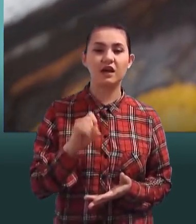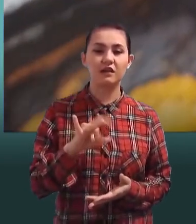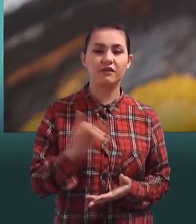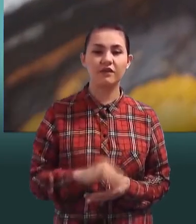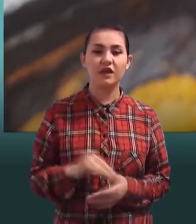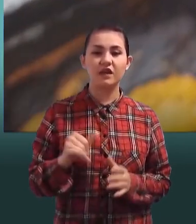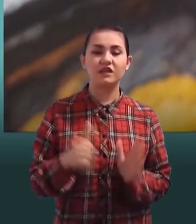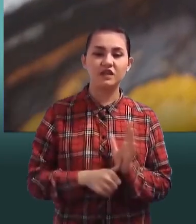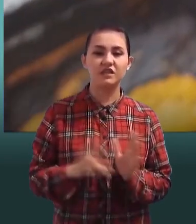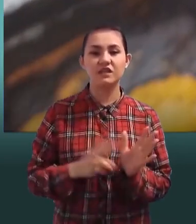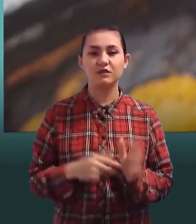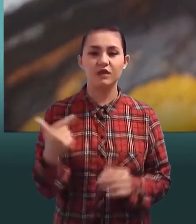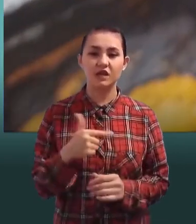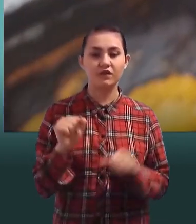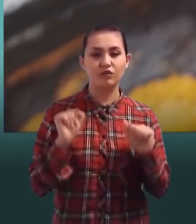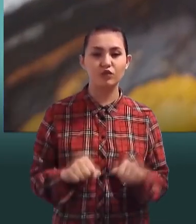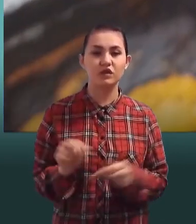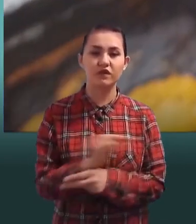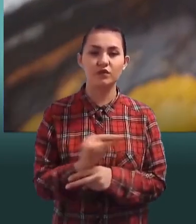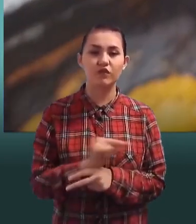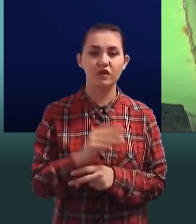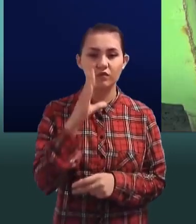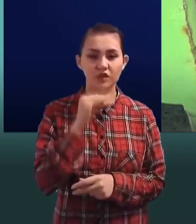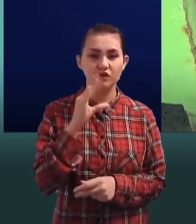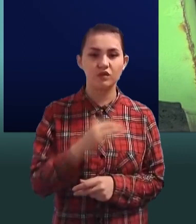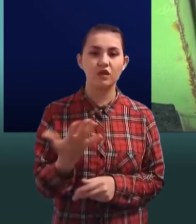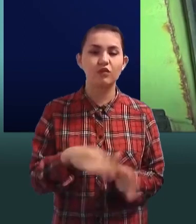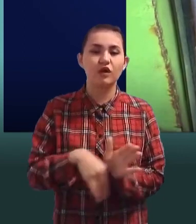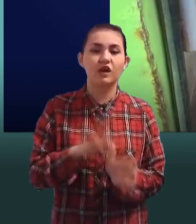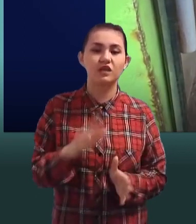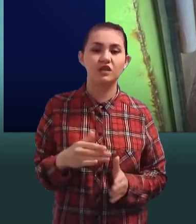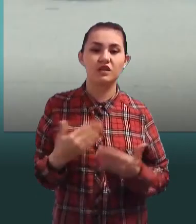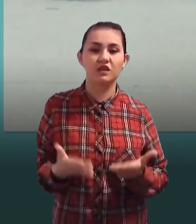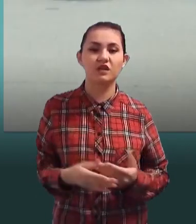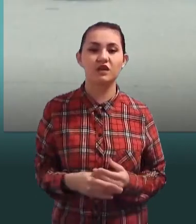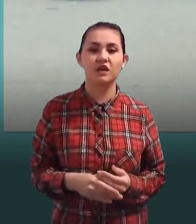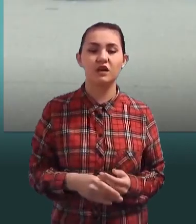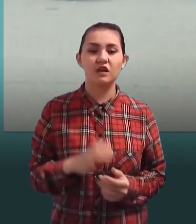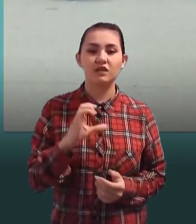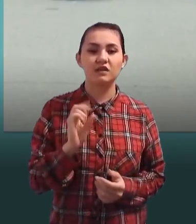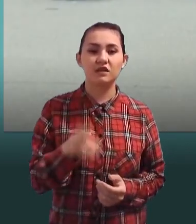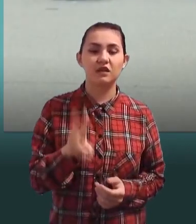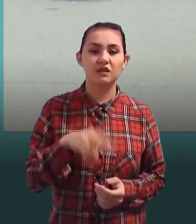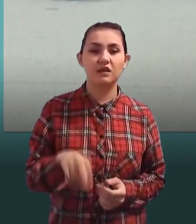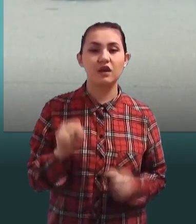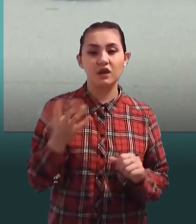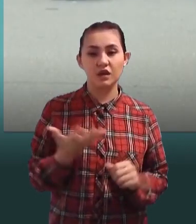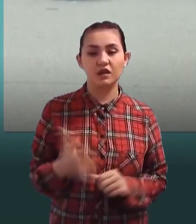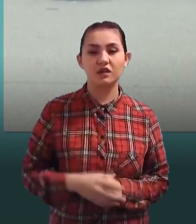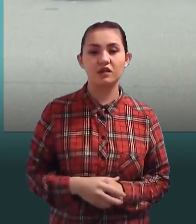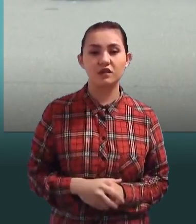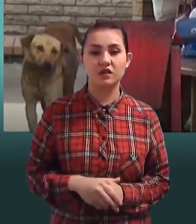гривень, чи можна відремонтувати маршрутки або покращити їх рухомий склад? Звісно. З таким тарифом буде